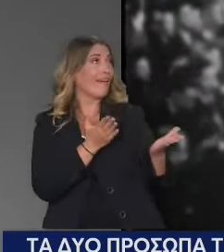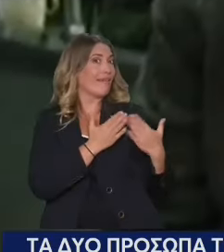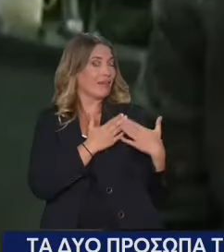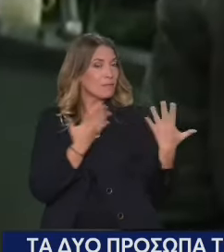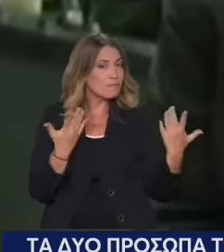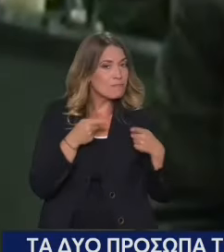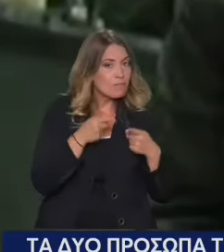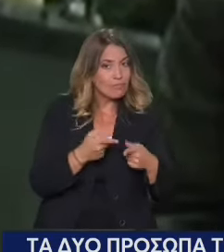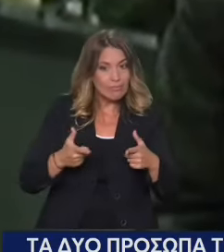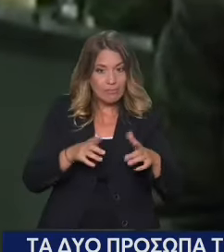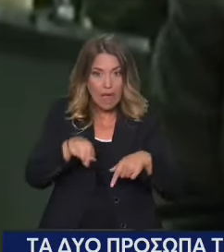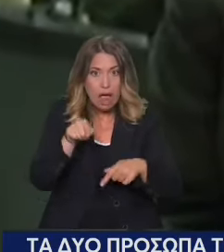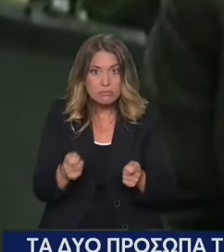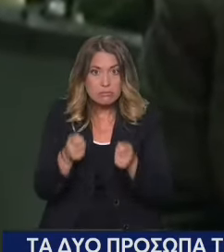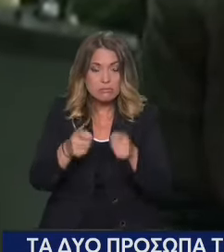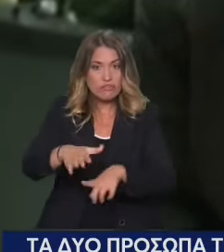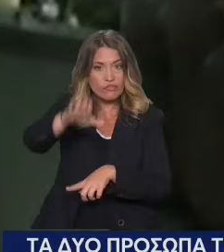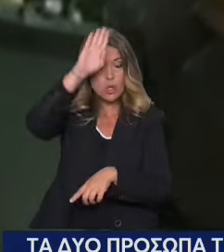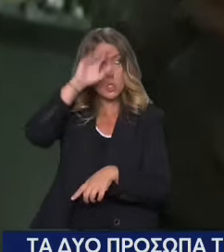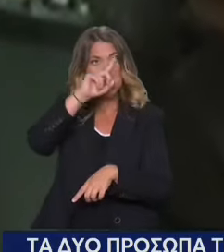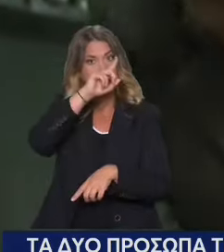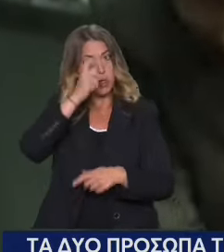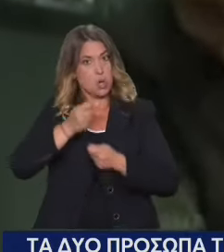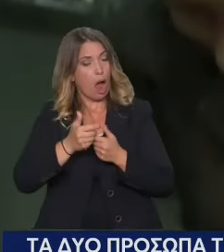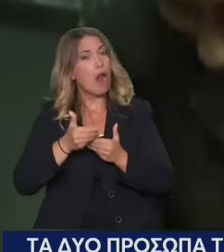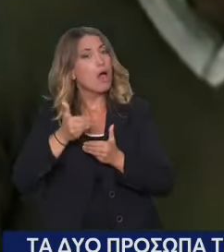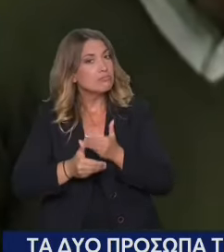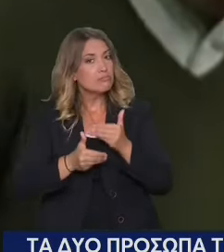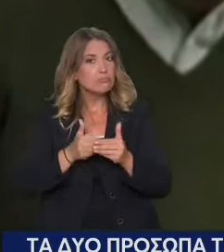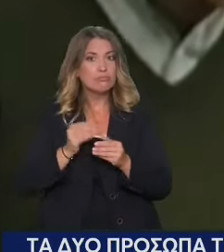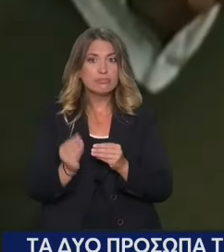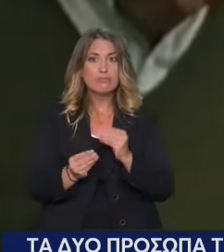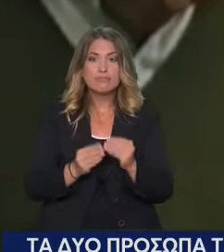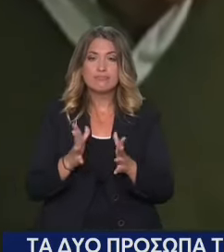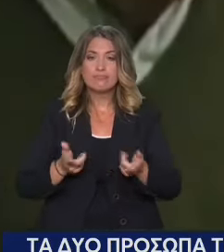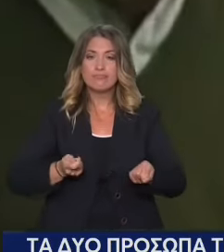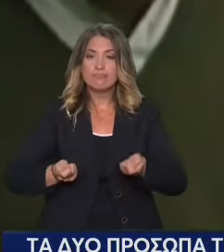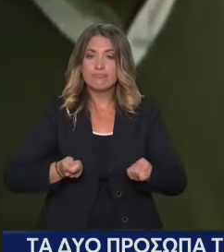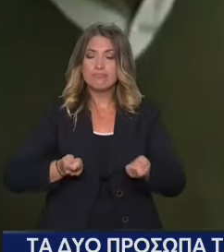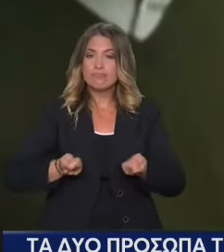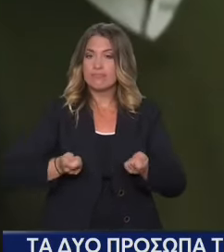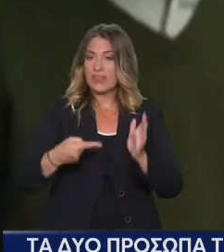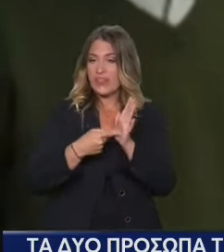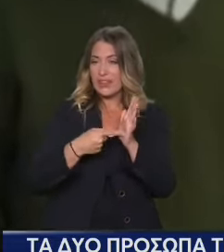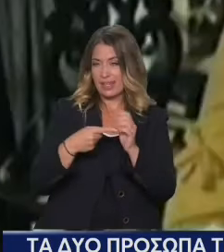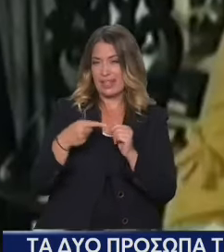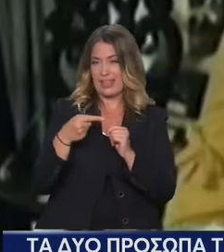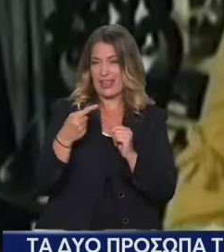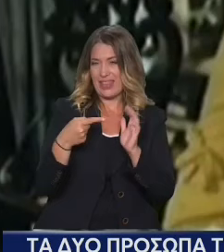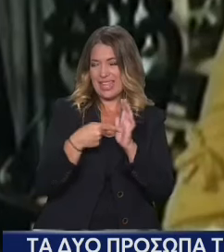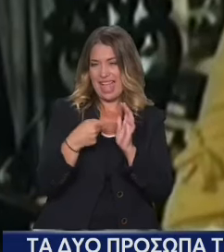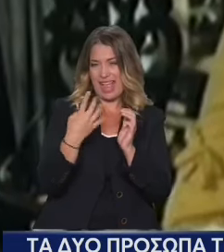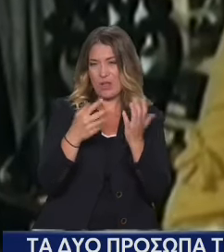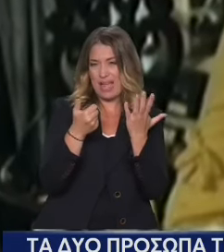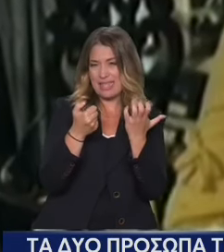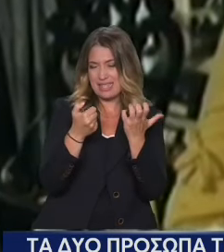δύσκολη αποστολή για αυτήν και το αρχικά τεράστιο ενδιαφέρον προς το πρόσωπό της άρχισε να φθήνει την δεκαετία του 60. Με προτροπή του